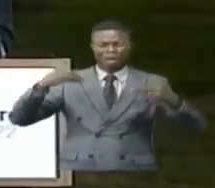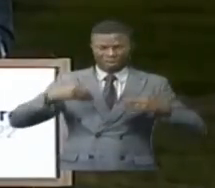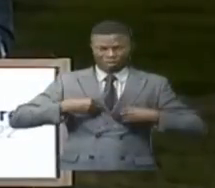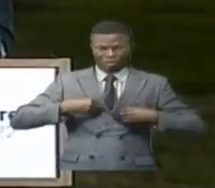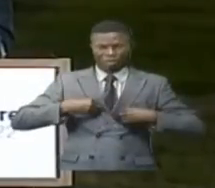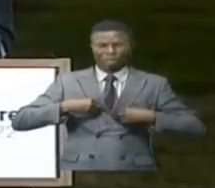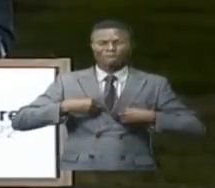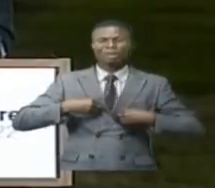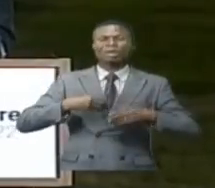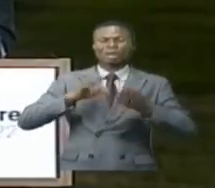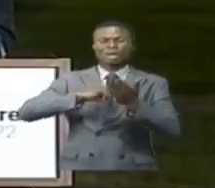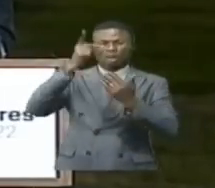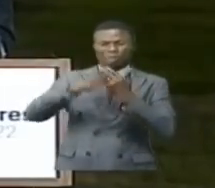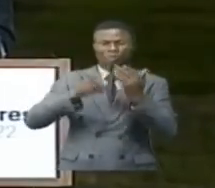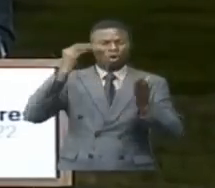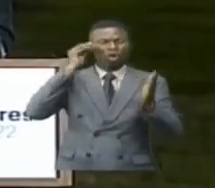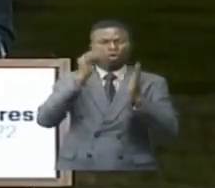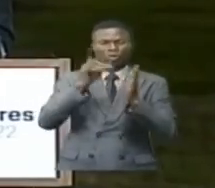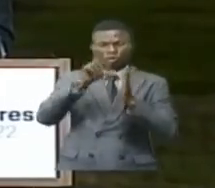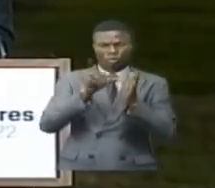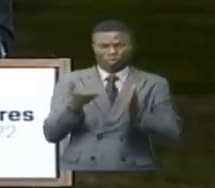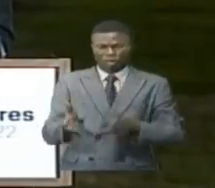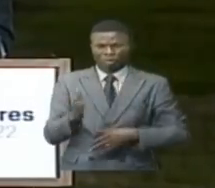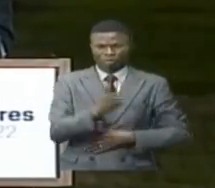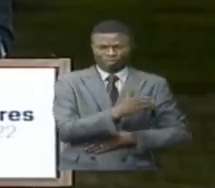adopté ces projets d'ordonnance-loi.